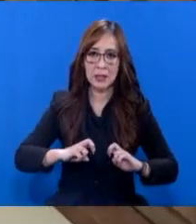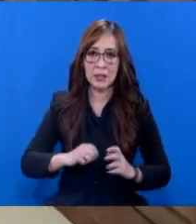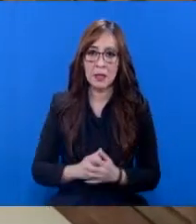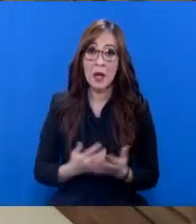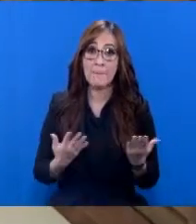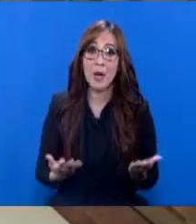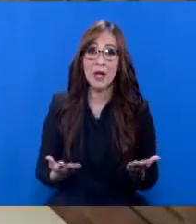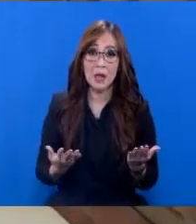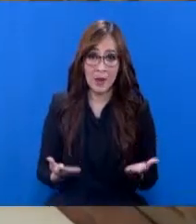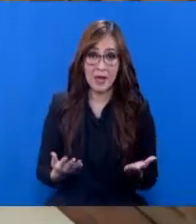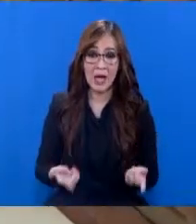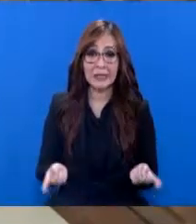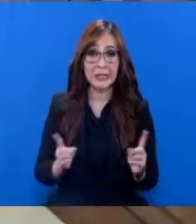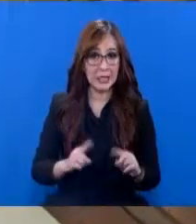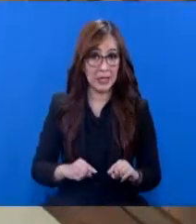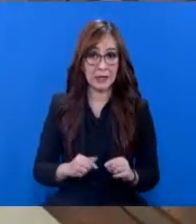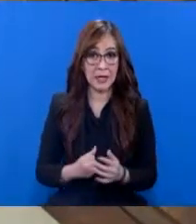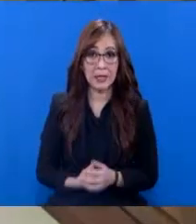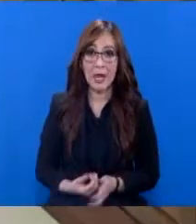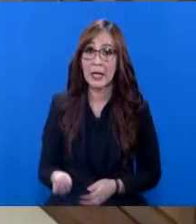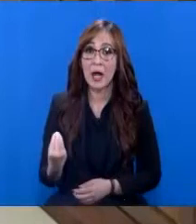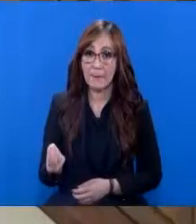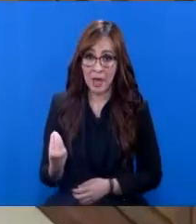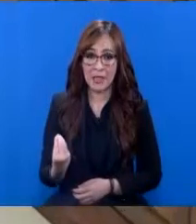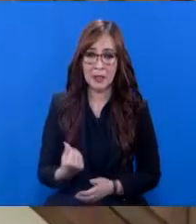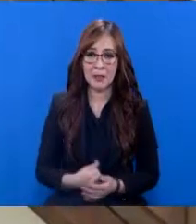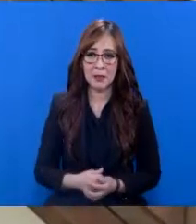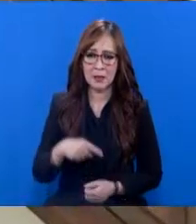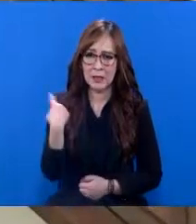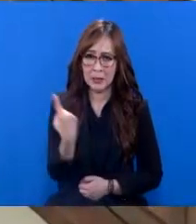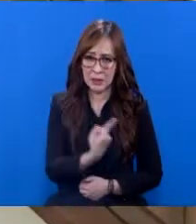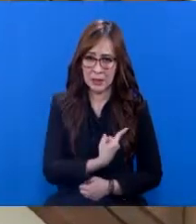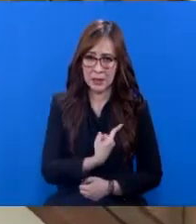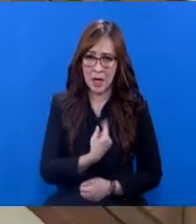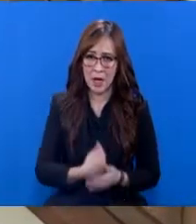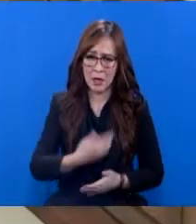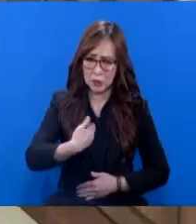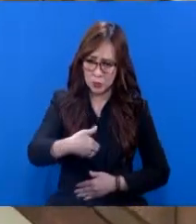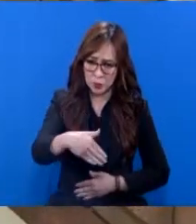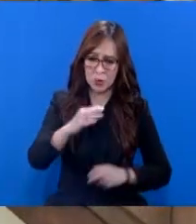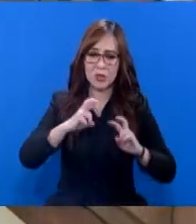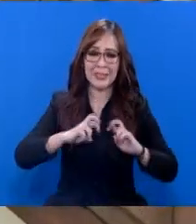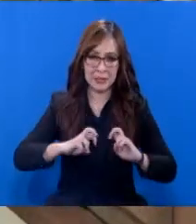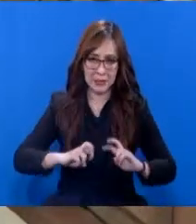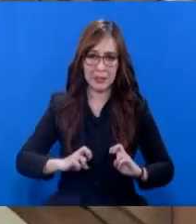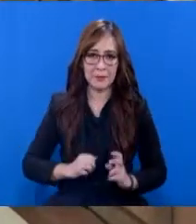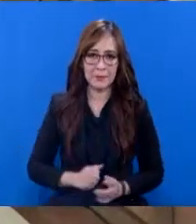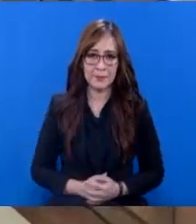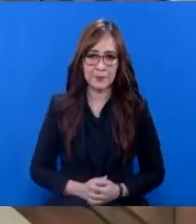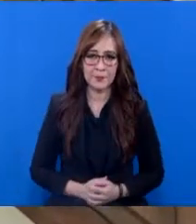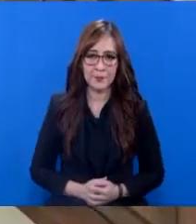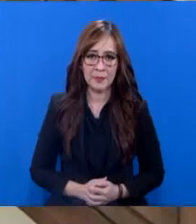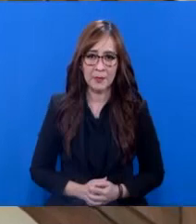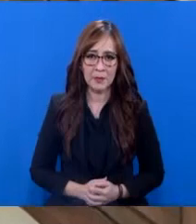dan kejadiannya kapan. Dan tentu kita tidak akan terus tinggal diam dan ini sudah ada